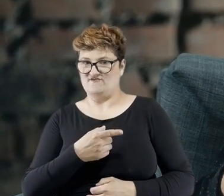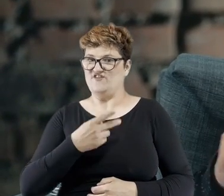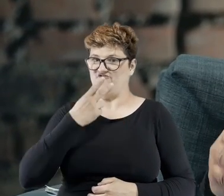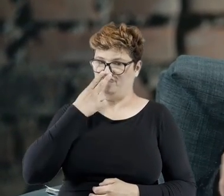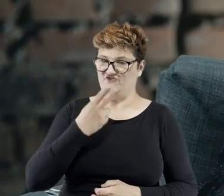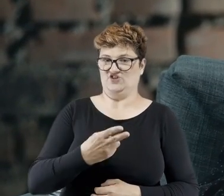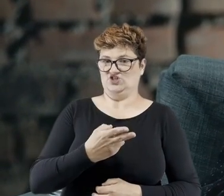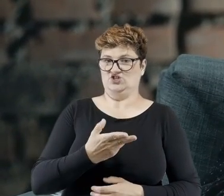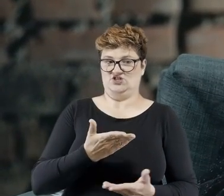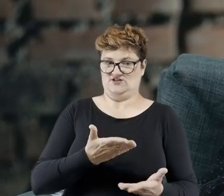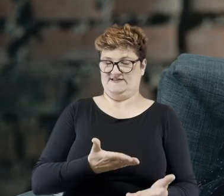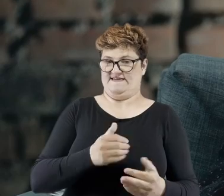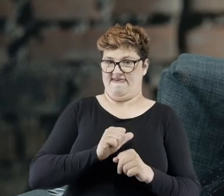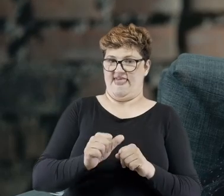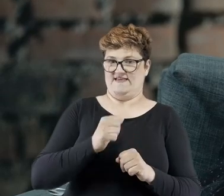i ona widzi